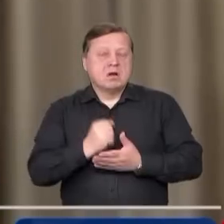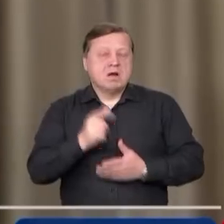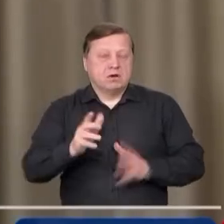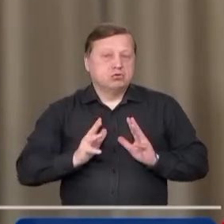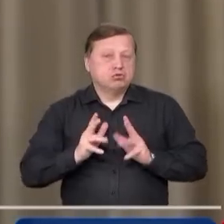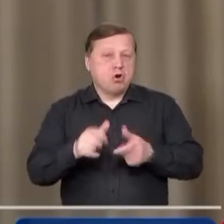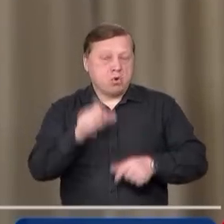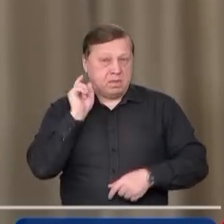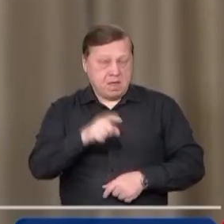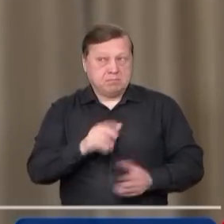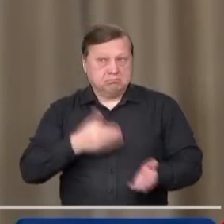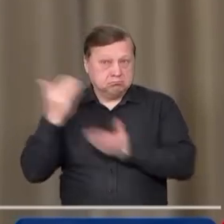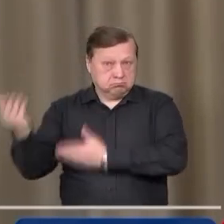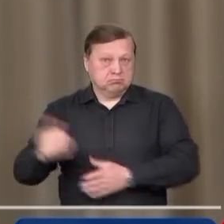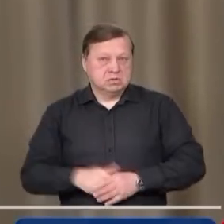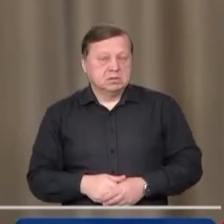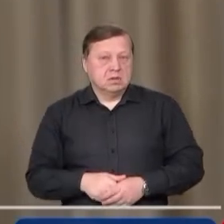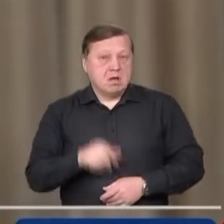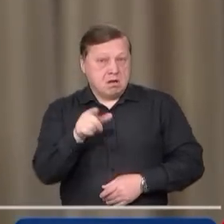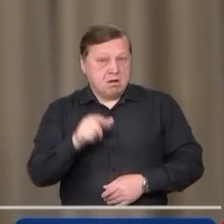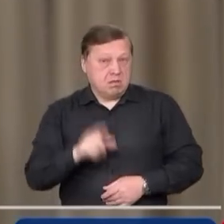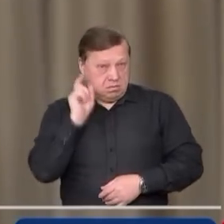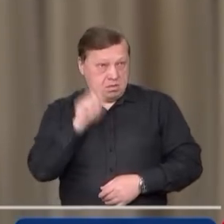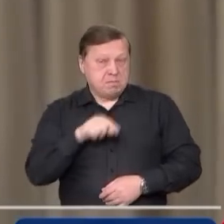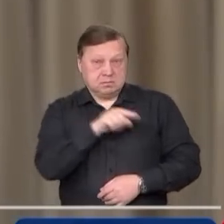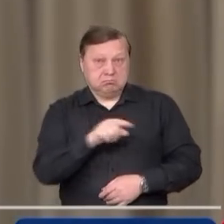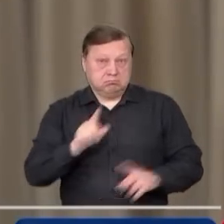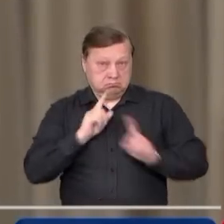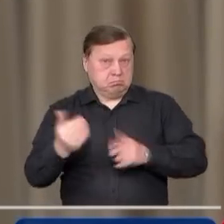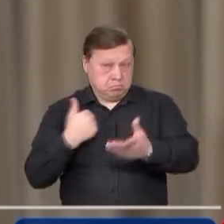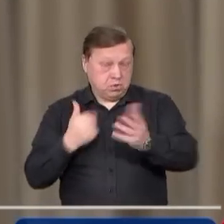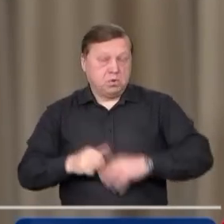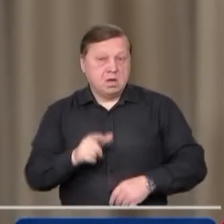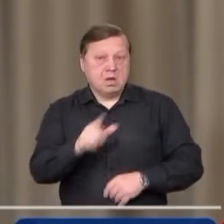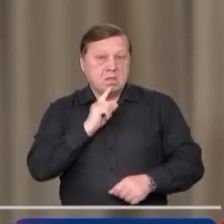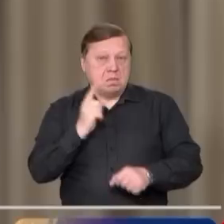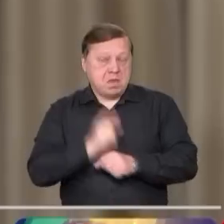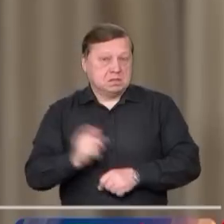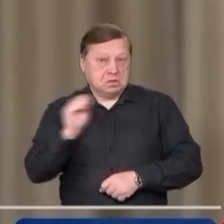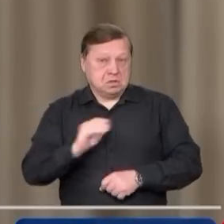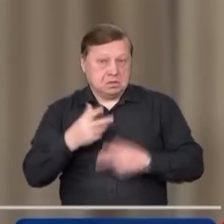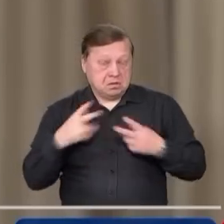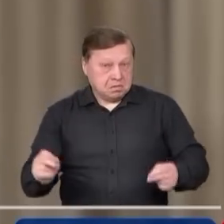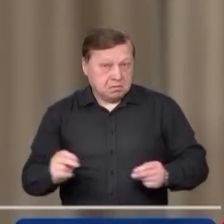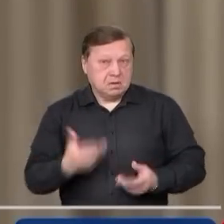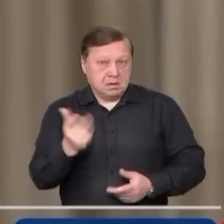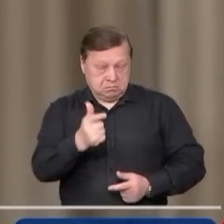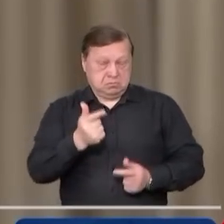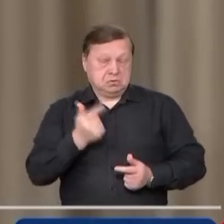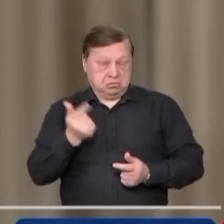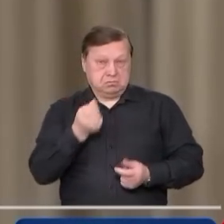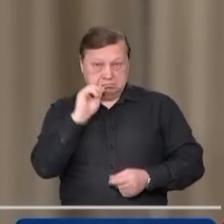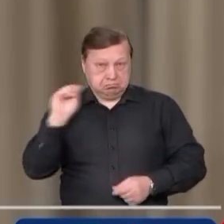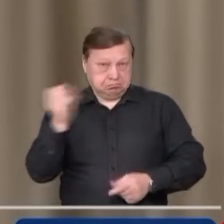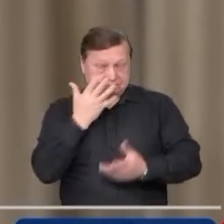czołgów. Rozmawiał pan również ze swoim odpowiednikiem w Niemczech i powiedział pan, że ta decyzja nie została jeszcze podjęta. Czy jest pan rozczarowany